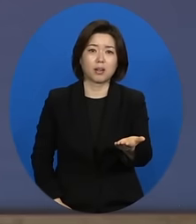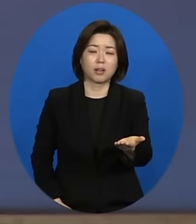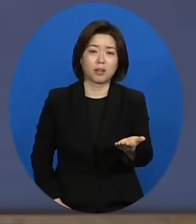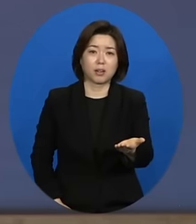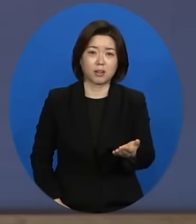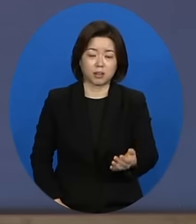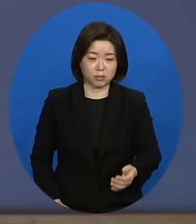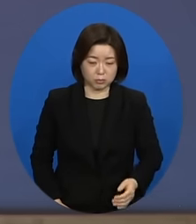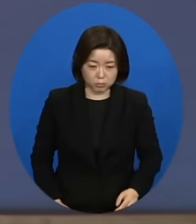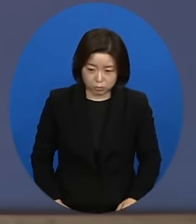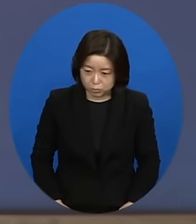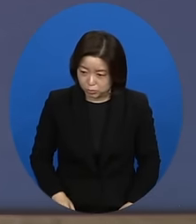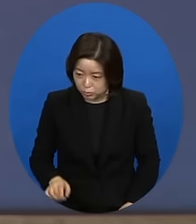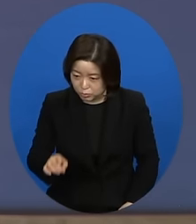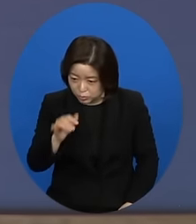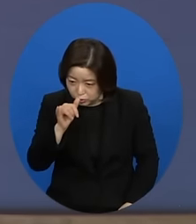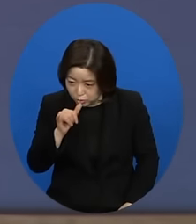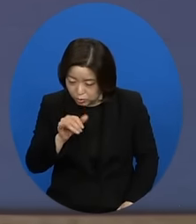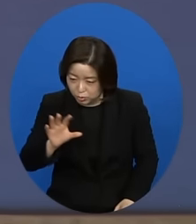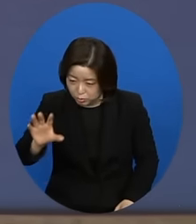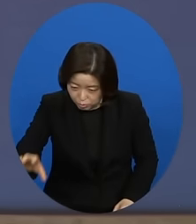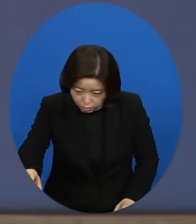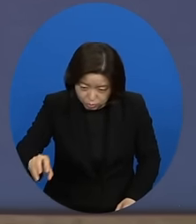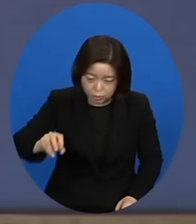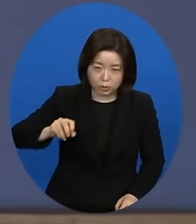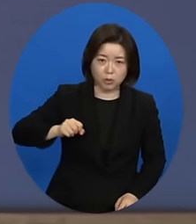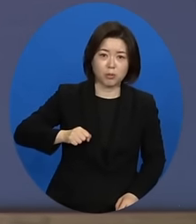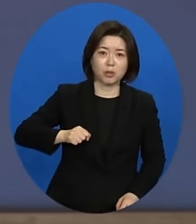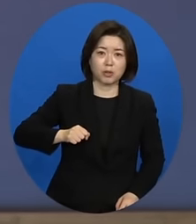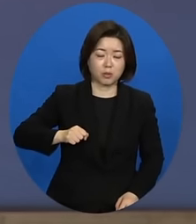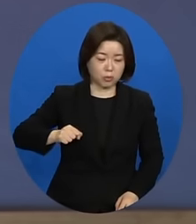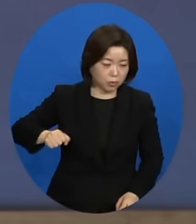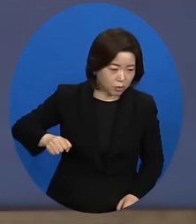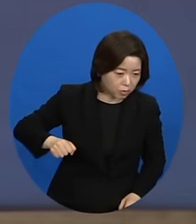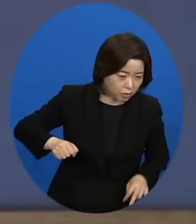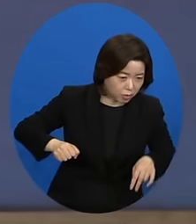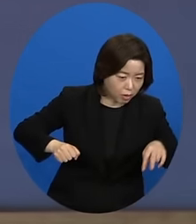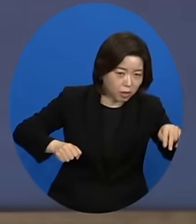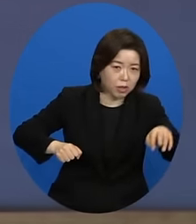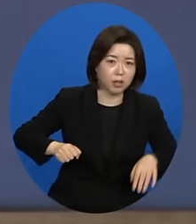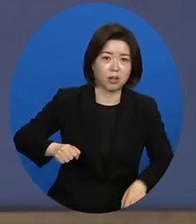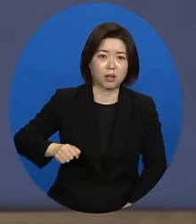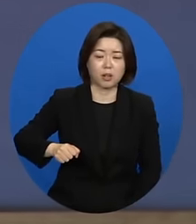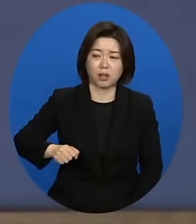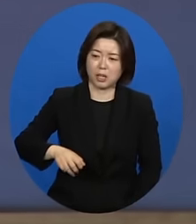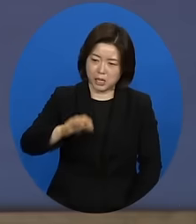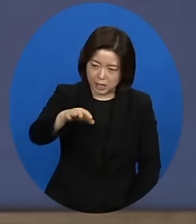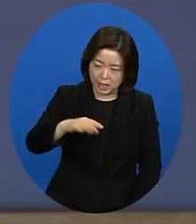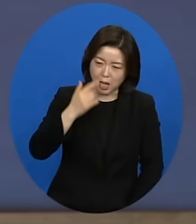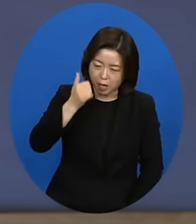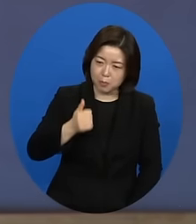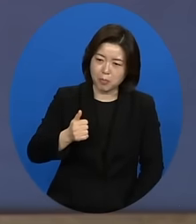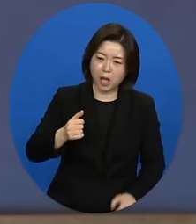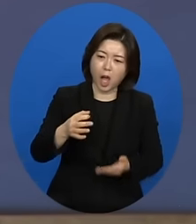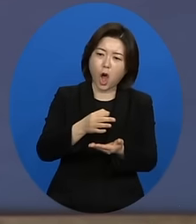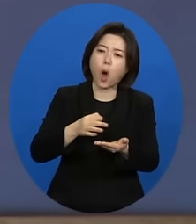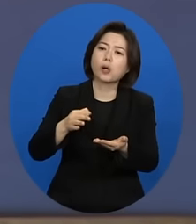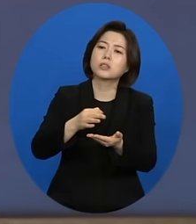그래서 성경 책은 있으니까 그 집어서 가려고 그러는데 아빠 헌금도.